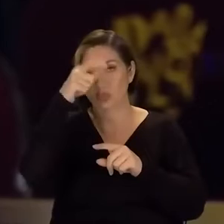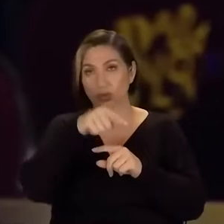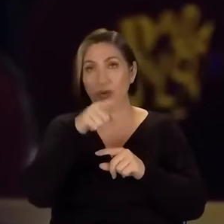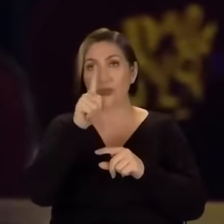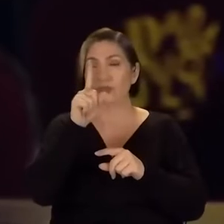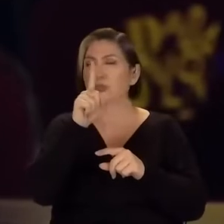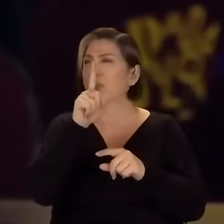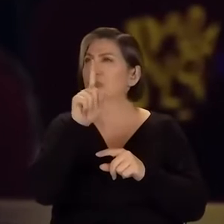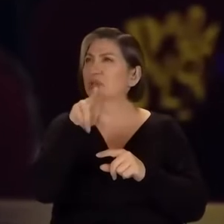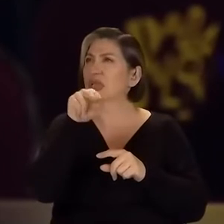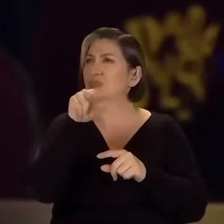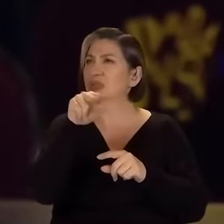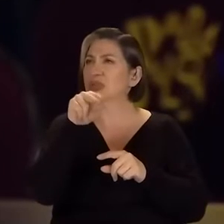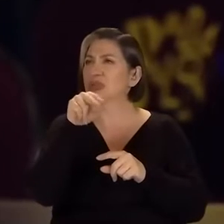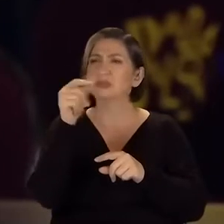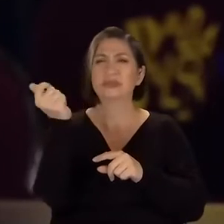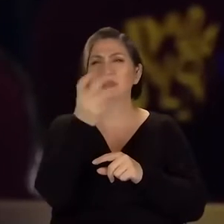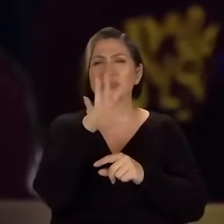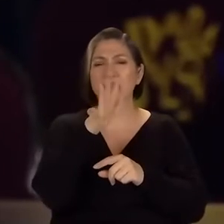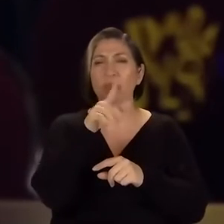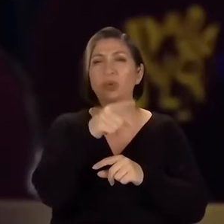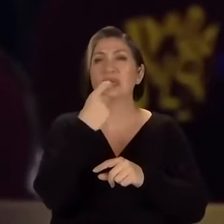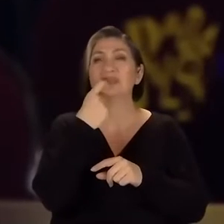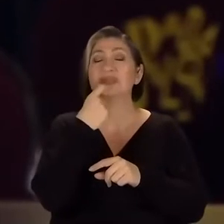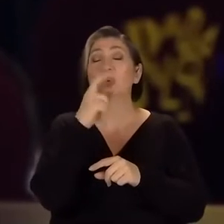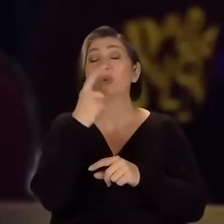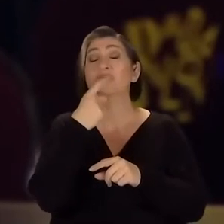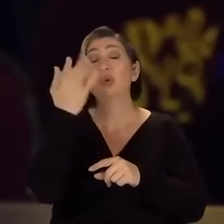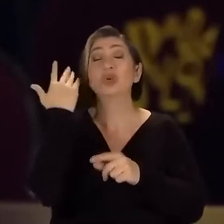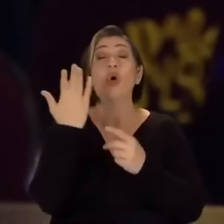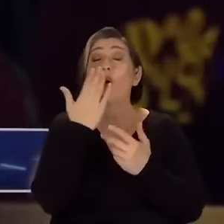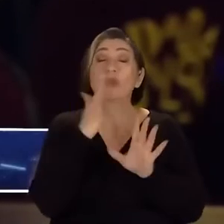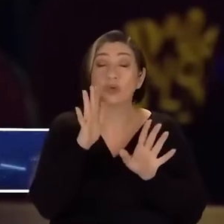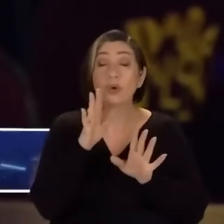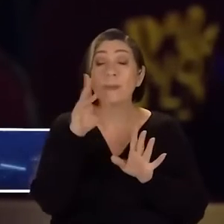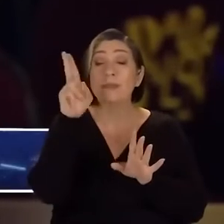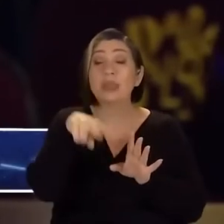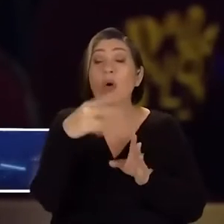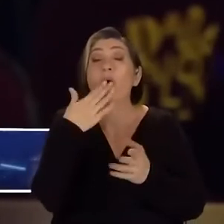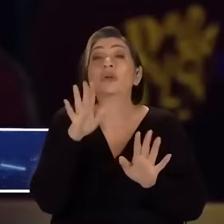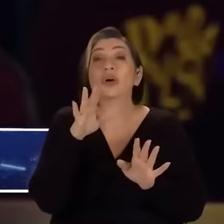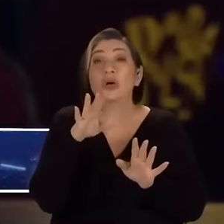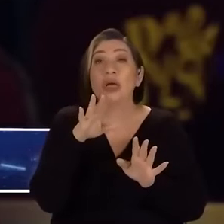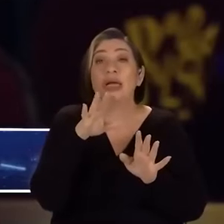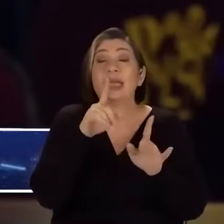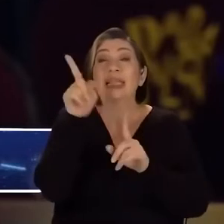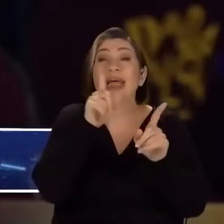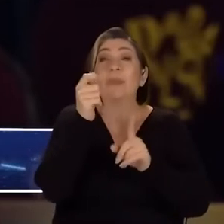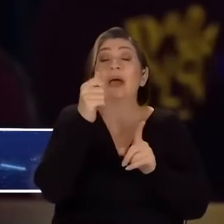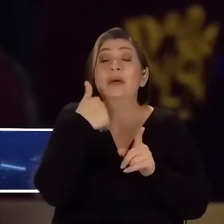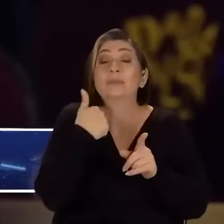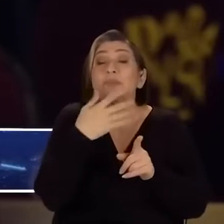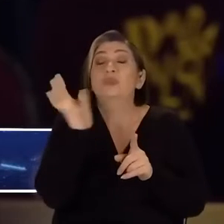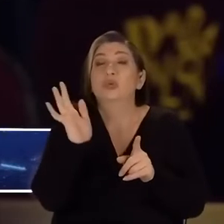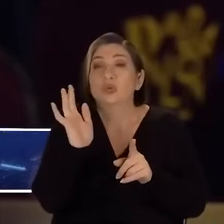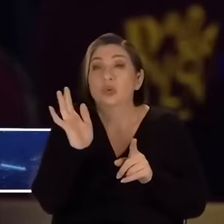şu anda 70 küsür kişi çalışıyor. Bu şirket 10 yıl önce yoktu. Olması mümkün değildi. Bitcoin yoktu çünkü. Kripto paralar hayatımızda değildi. Dolayısıyla